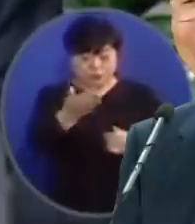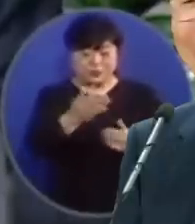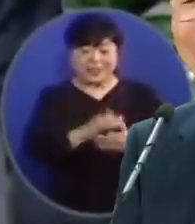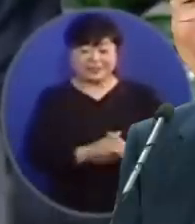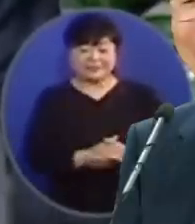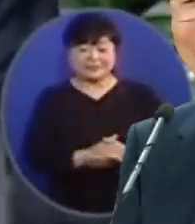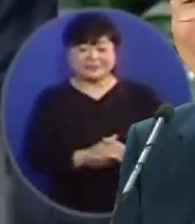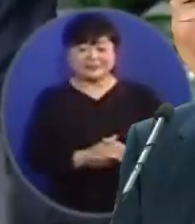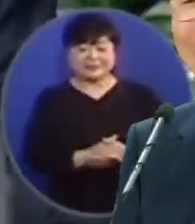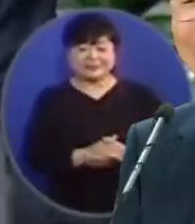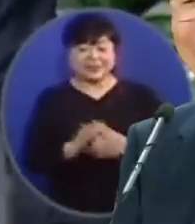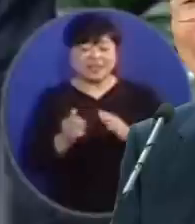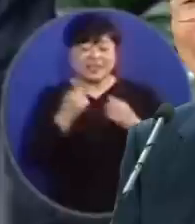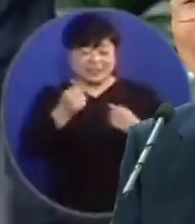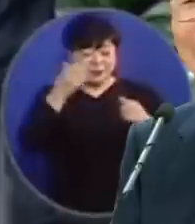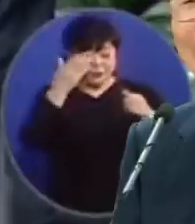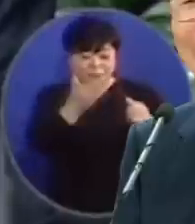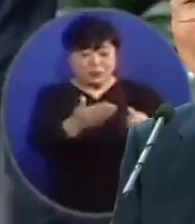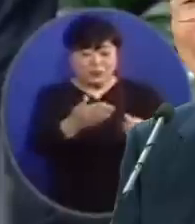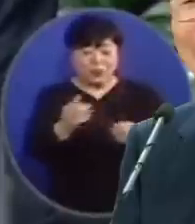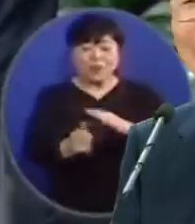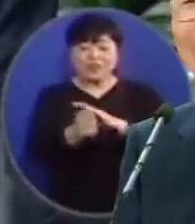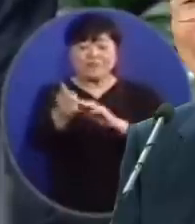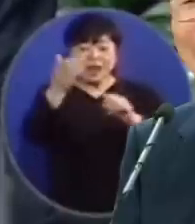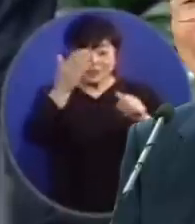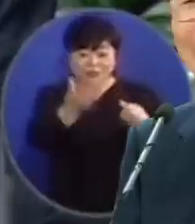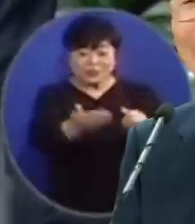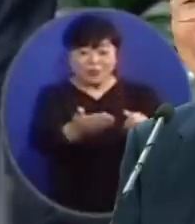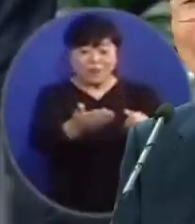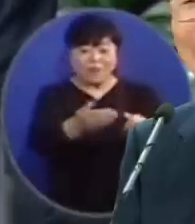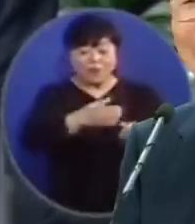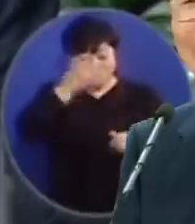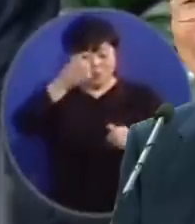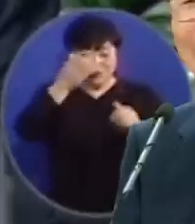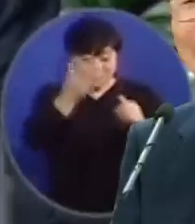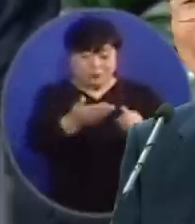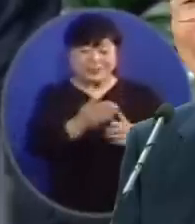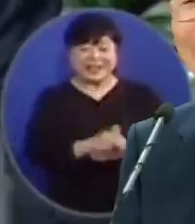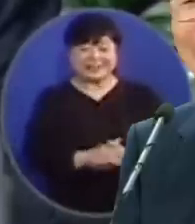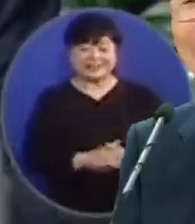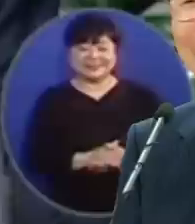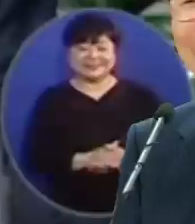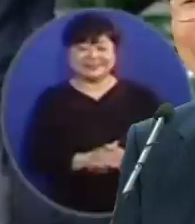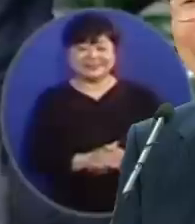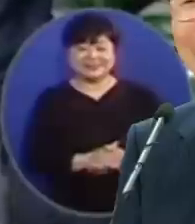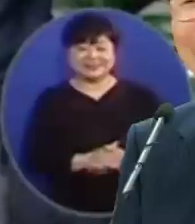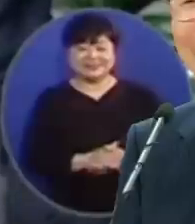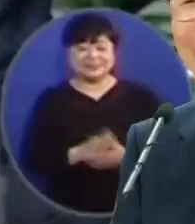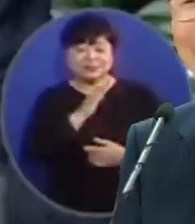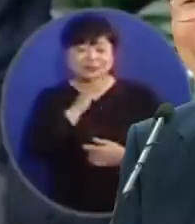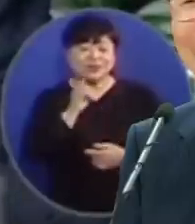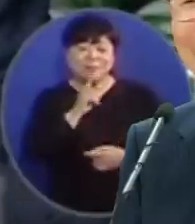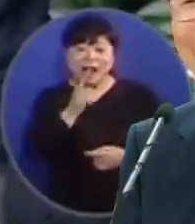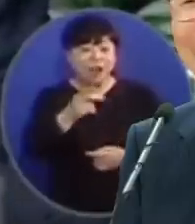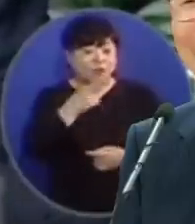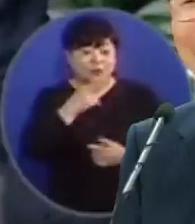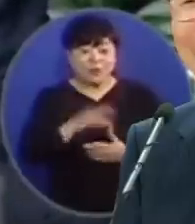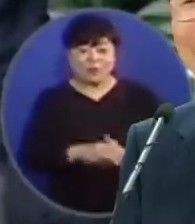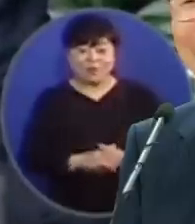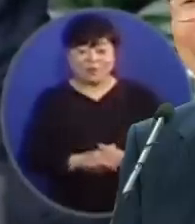보십시오. 힘을 주시고 희망을 주시고 꿈을 주시고 있는 것입니다. 부정적인 말 한마디도